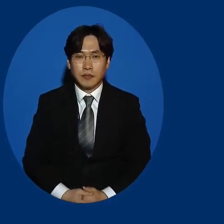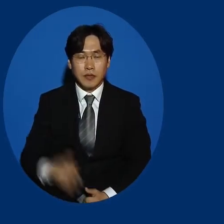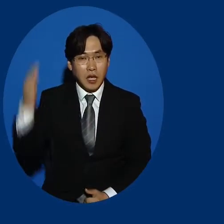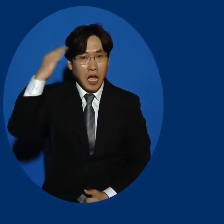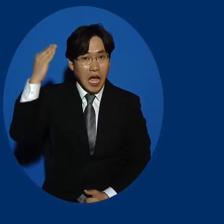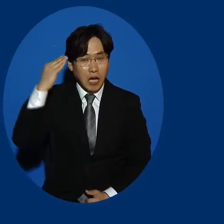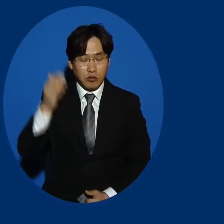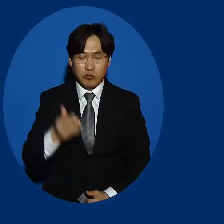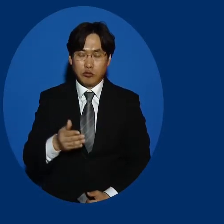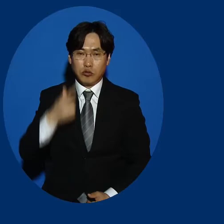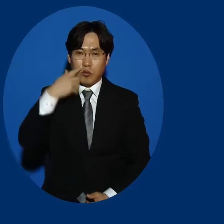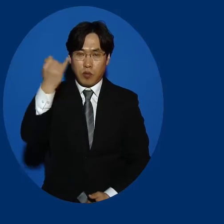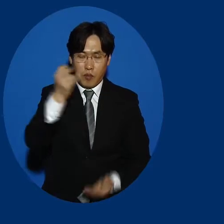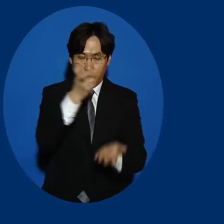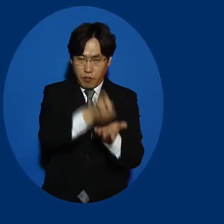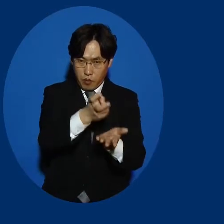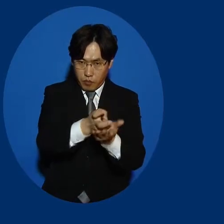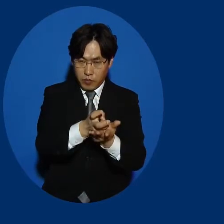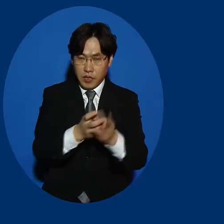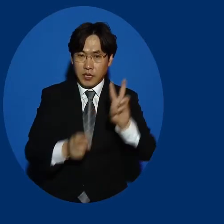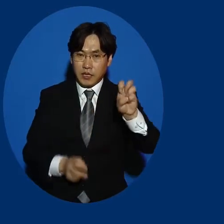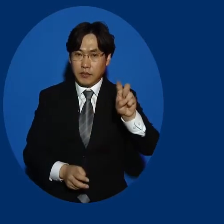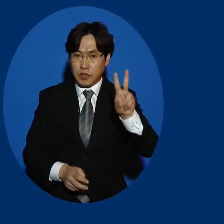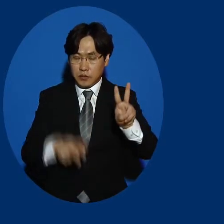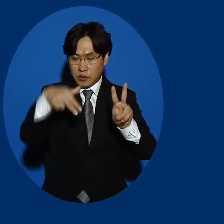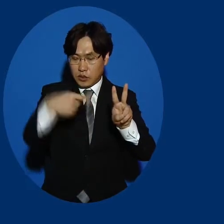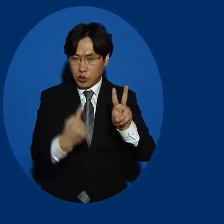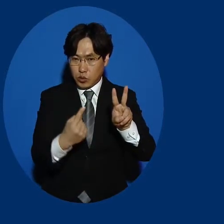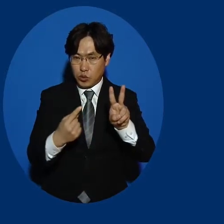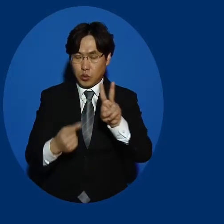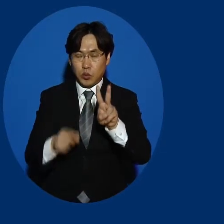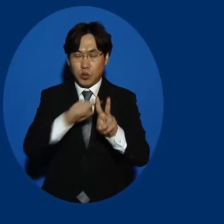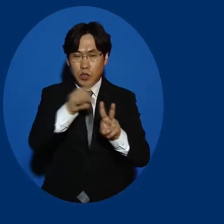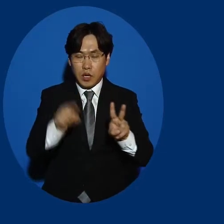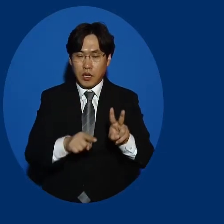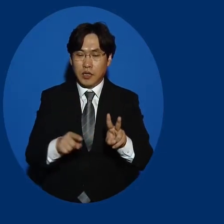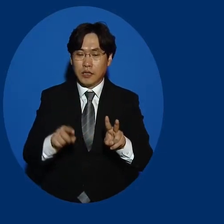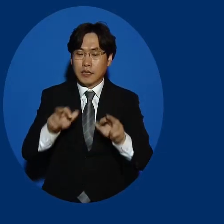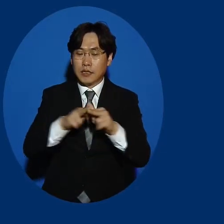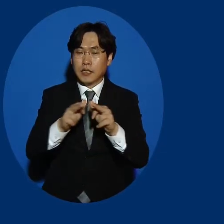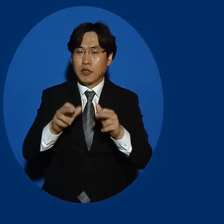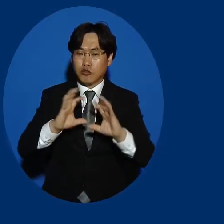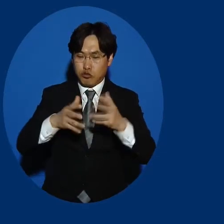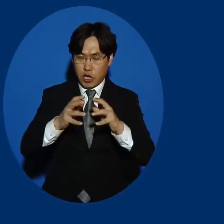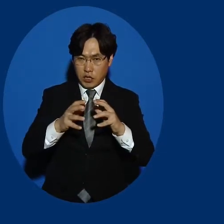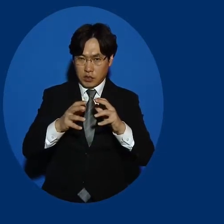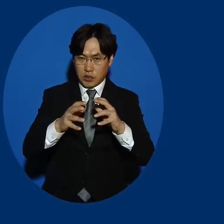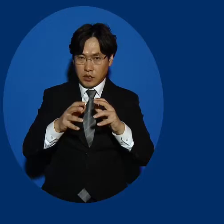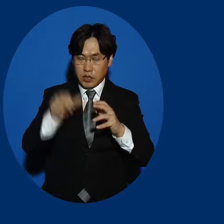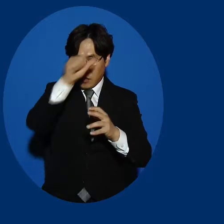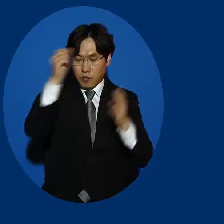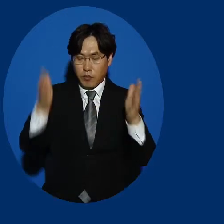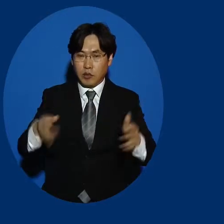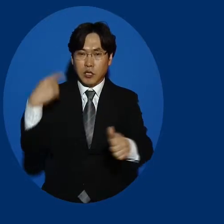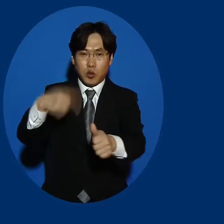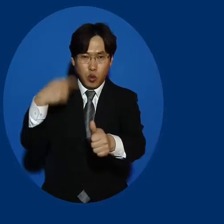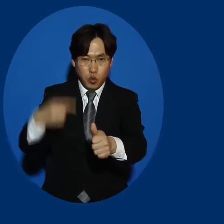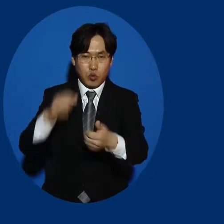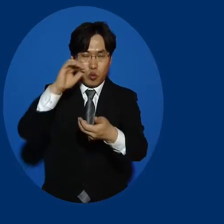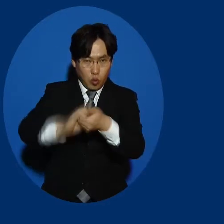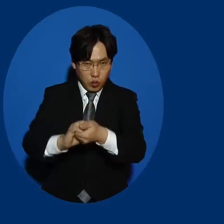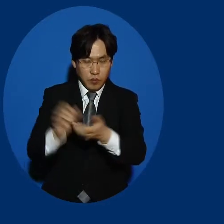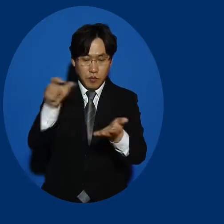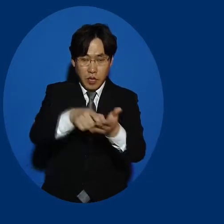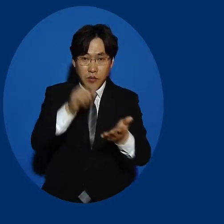대한민국 헌법 31조 5항에는 국가는 평생교육을 지원해야 한다는 조항이 있음에도